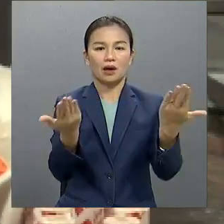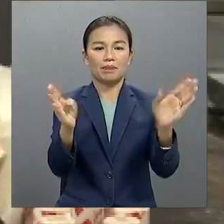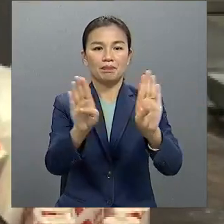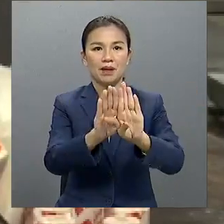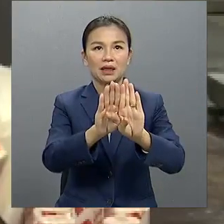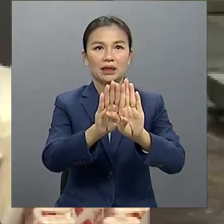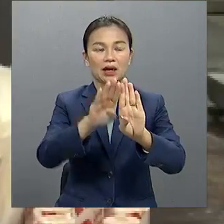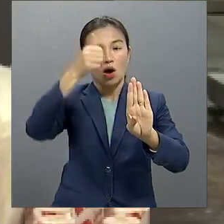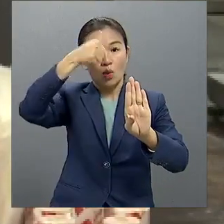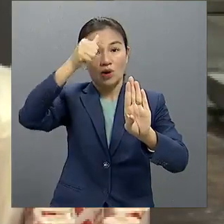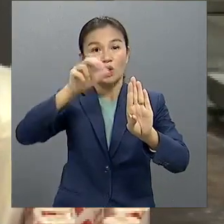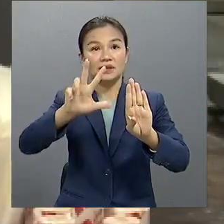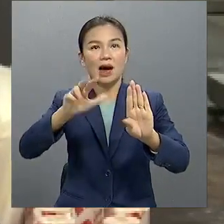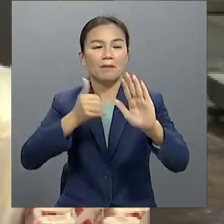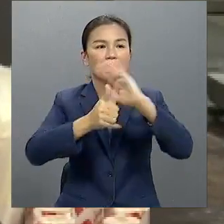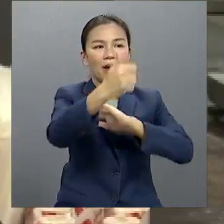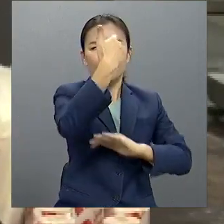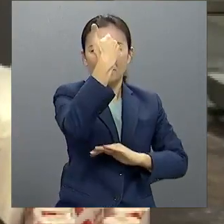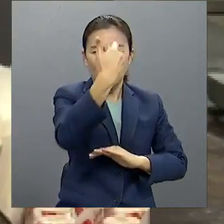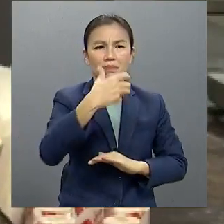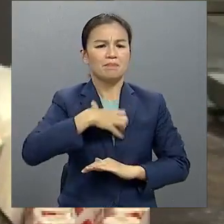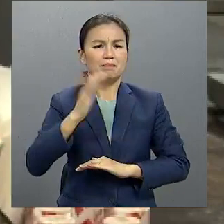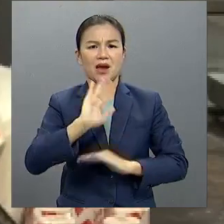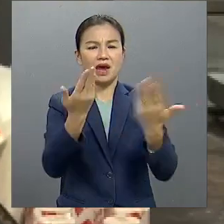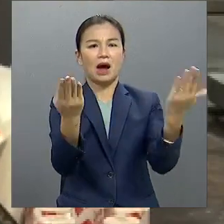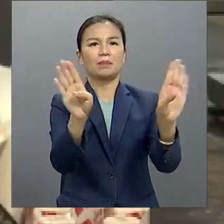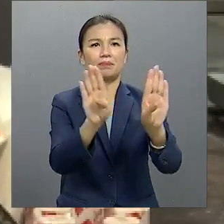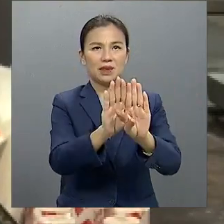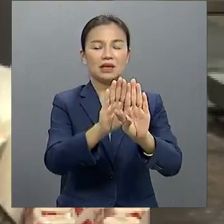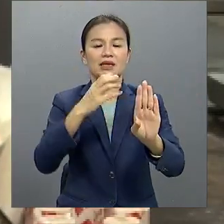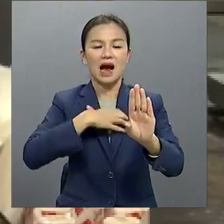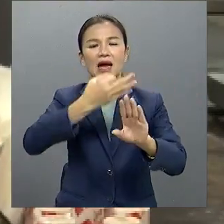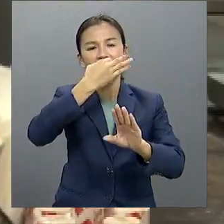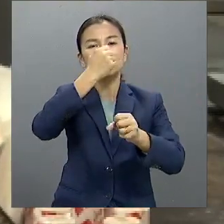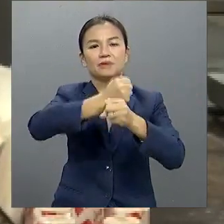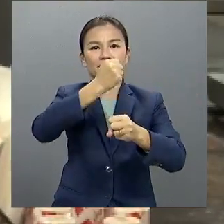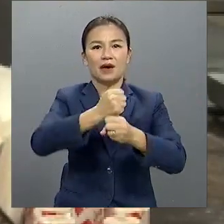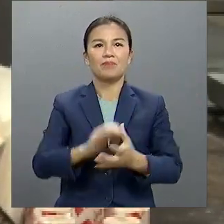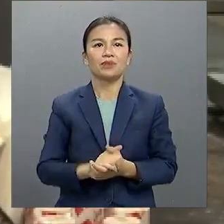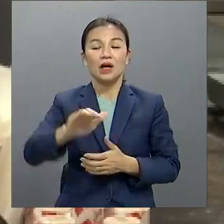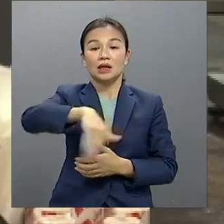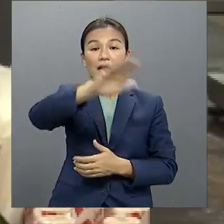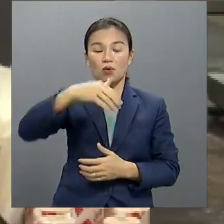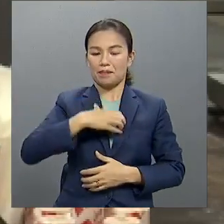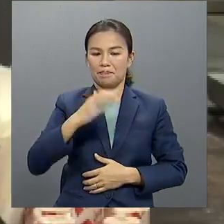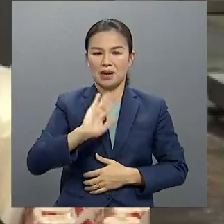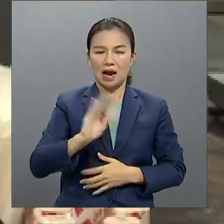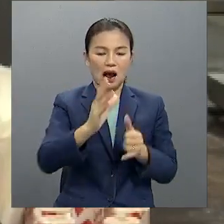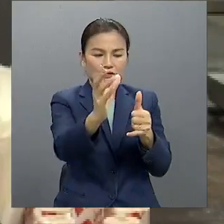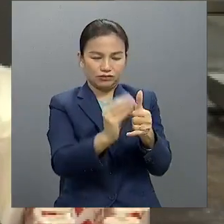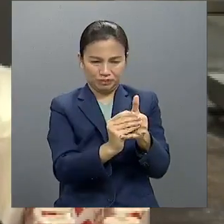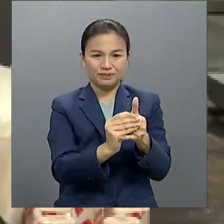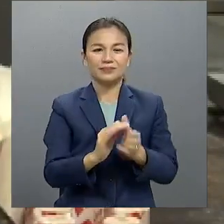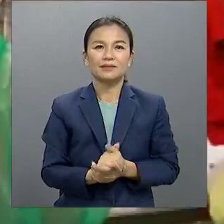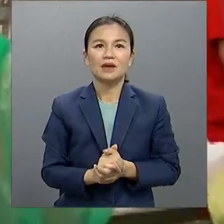ปตรวจอุณหภูมินะคะเขาก็ไม่อยากปิดร้านเนาะทุกคนมาค้าขายเนาะแล้วก็ทุกคนก็ยังไม่อยากติดเชื้อเนาะเพราะการแพร่ตอนนี้มันระ